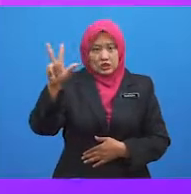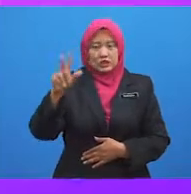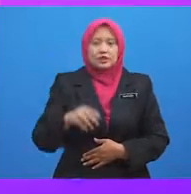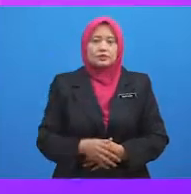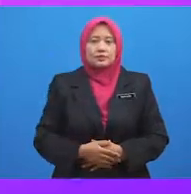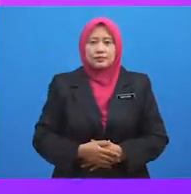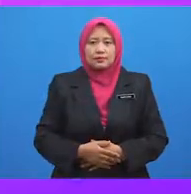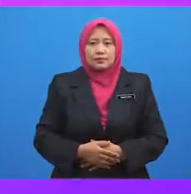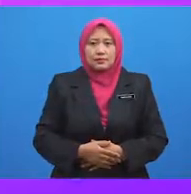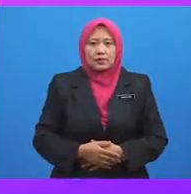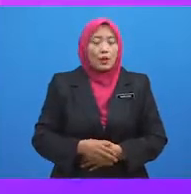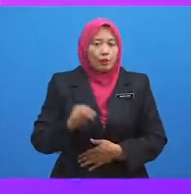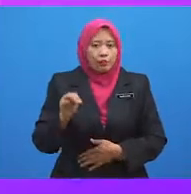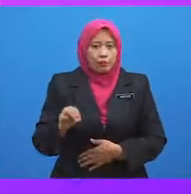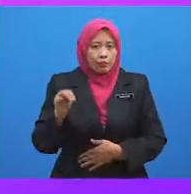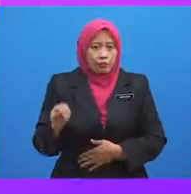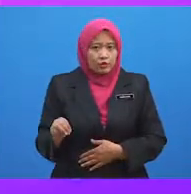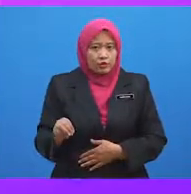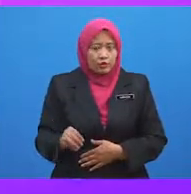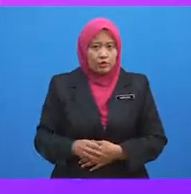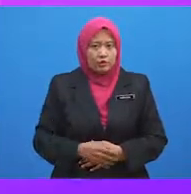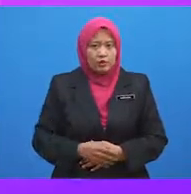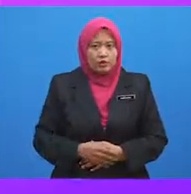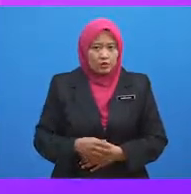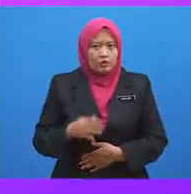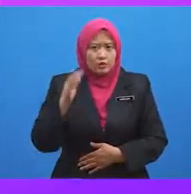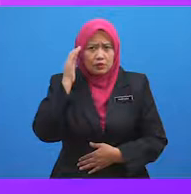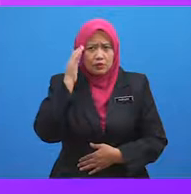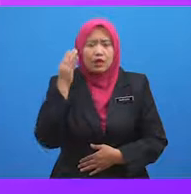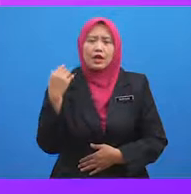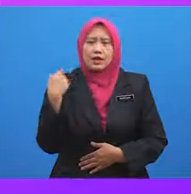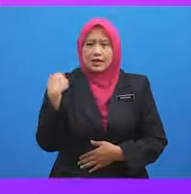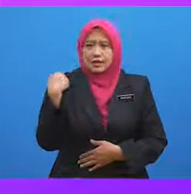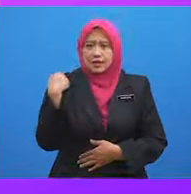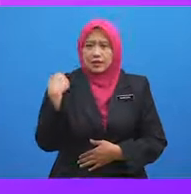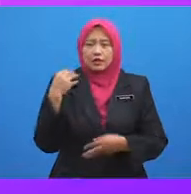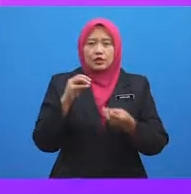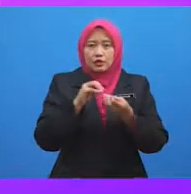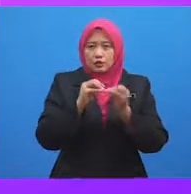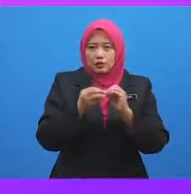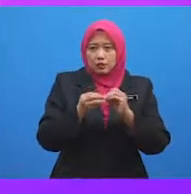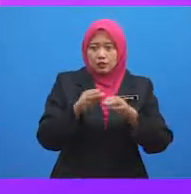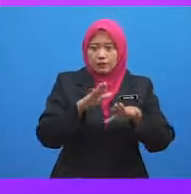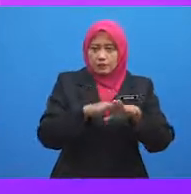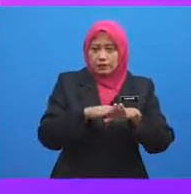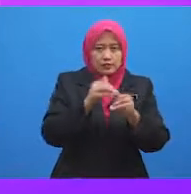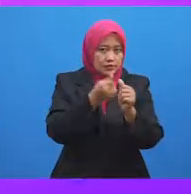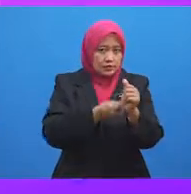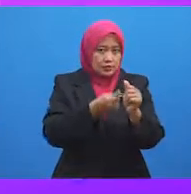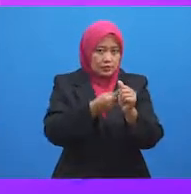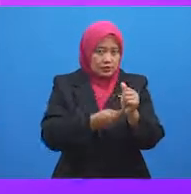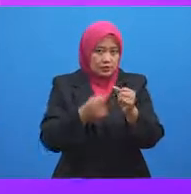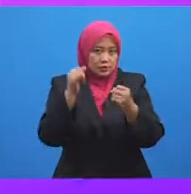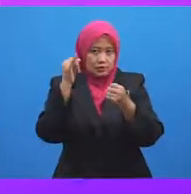3. Murid-murid, perasan tak? Terdapat nombor pada setiap